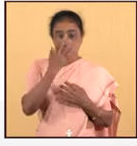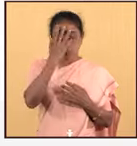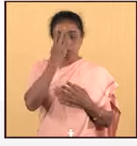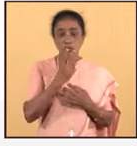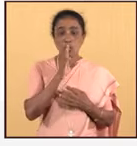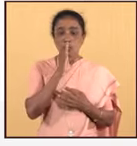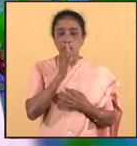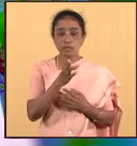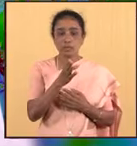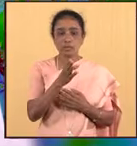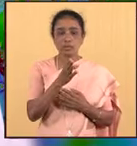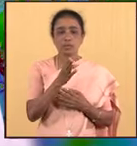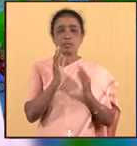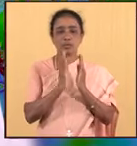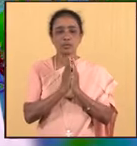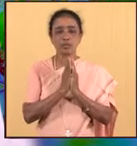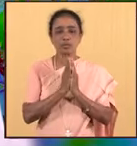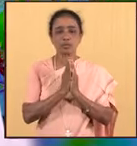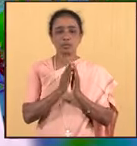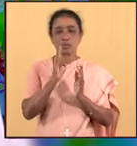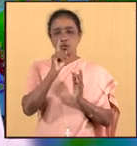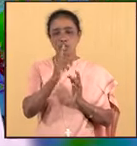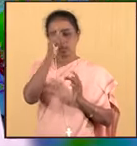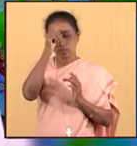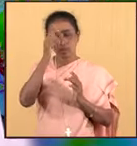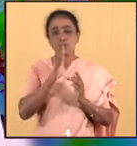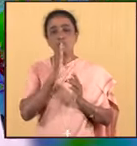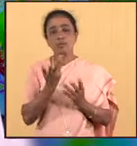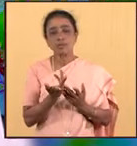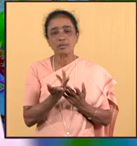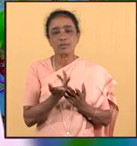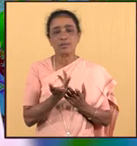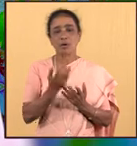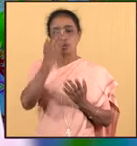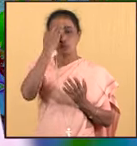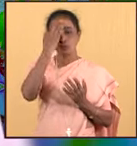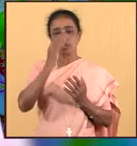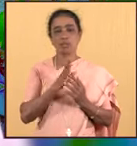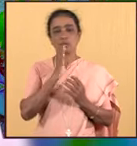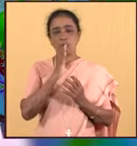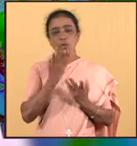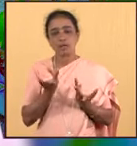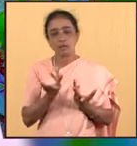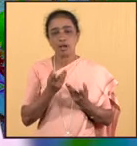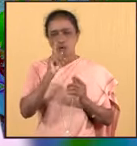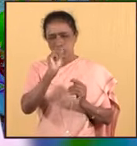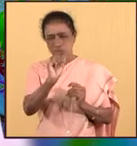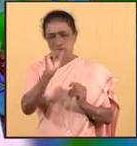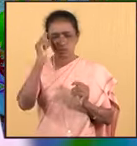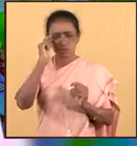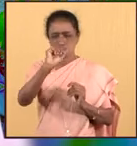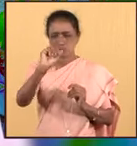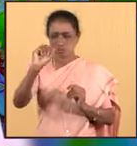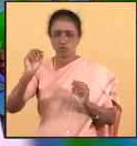உள்ள பிரதிபலிப்பதற்காக இருக்கும். அப்போ கிறிஸ்தவ மதம்னா அப்படி இருக்கும். அப்போ ஒவ்வொரு மதமும் அவங்களுடைய